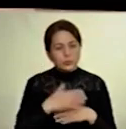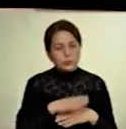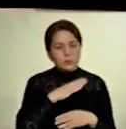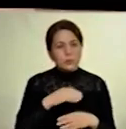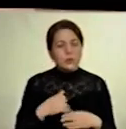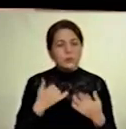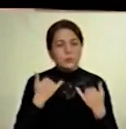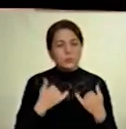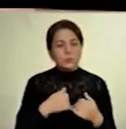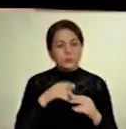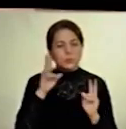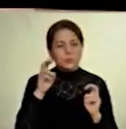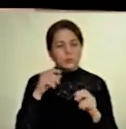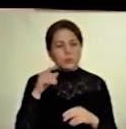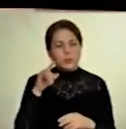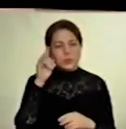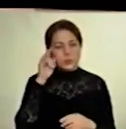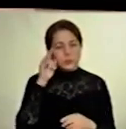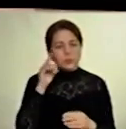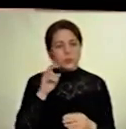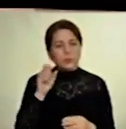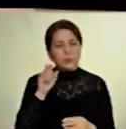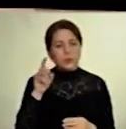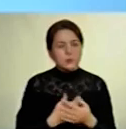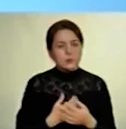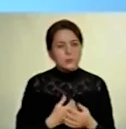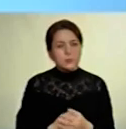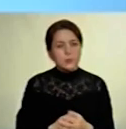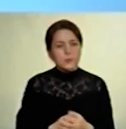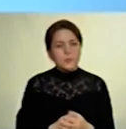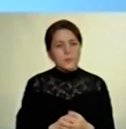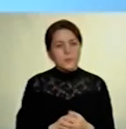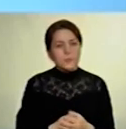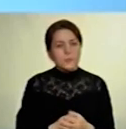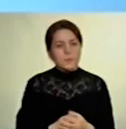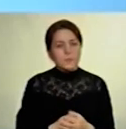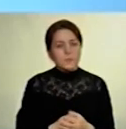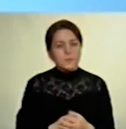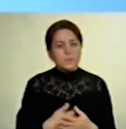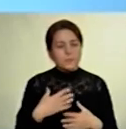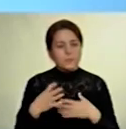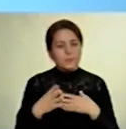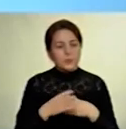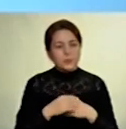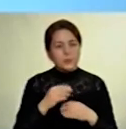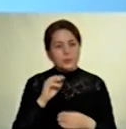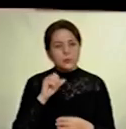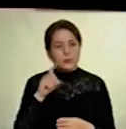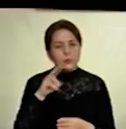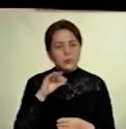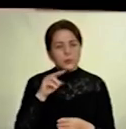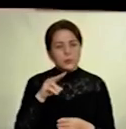Aynan bugungi mavzuimiz xatolikni baholash ekan, shu masalani birgalikda tahlil qilib